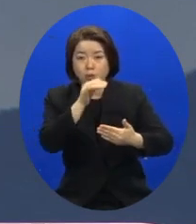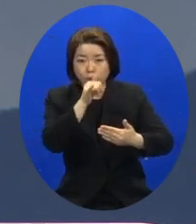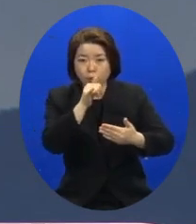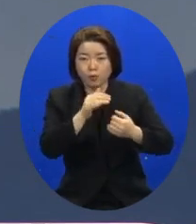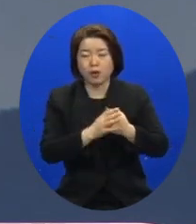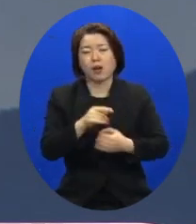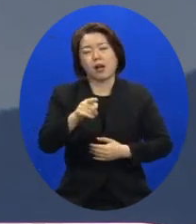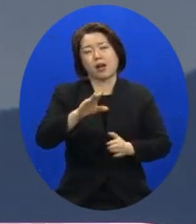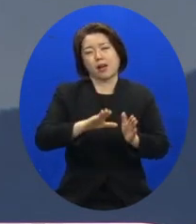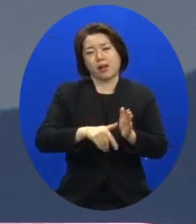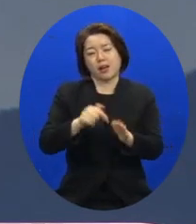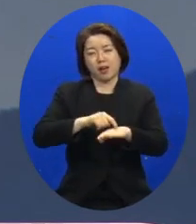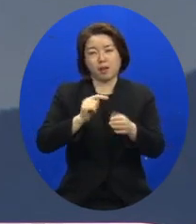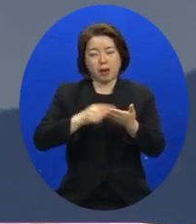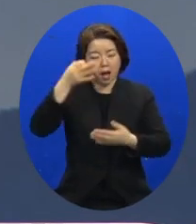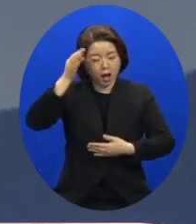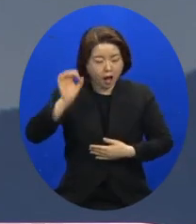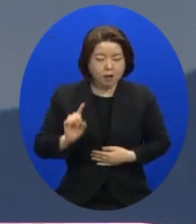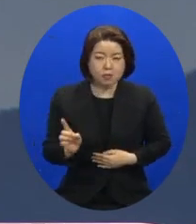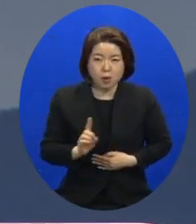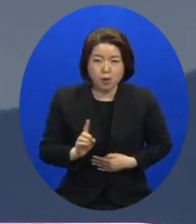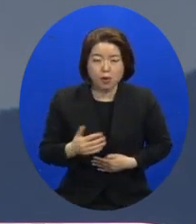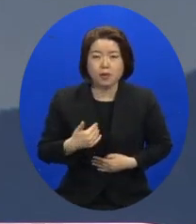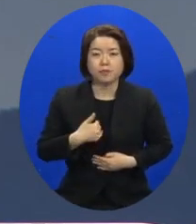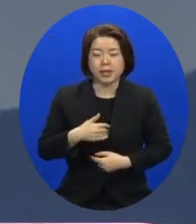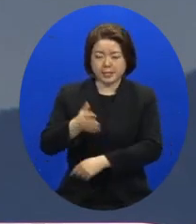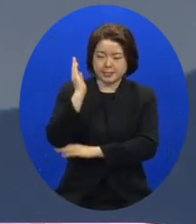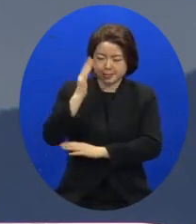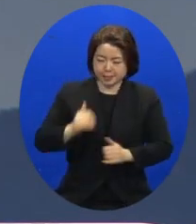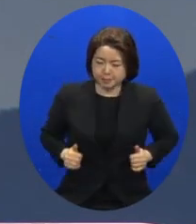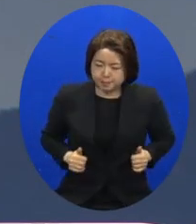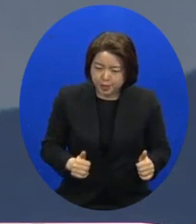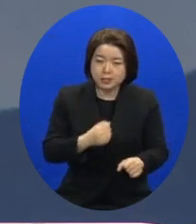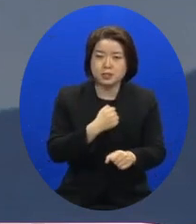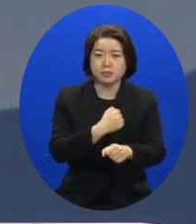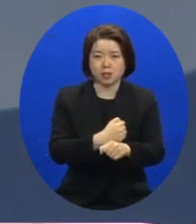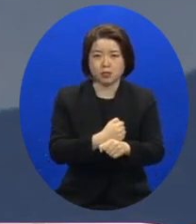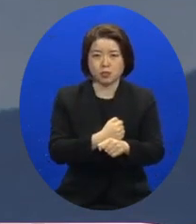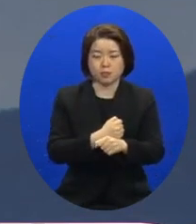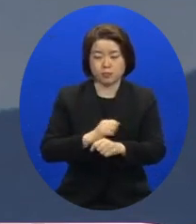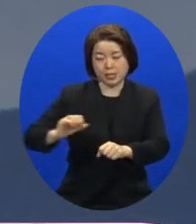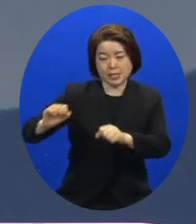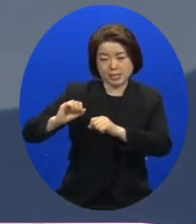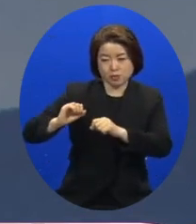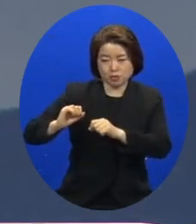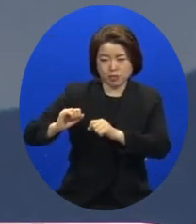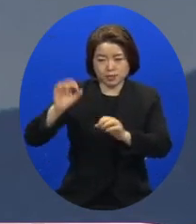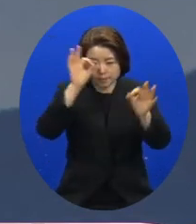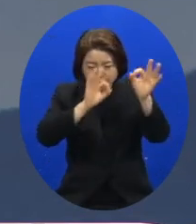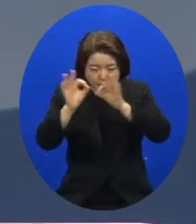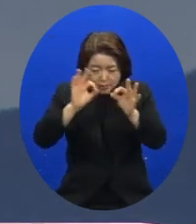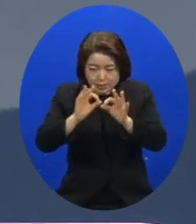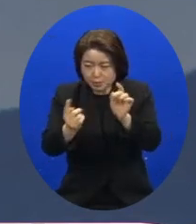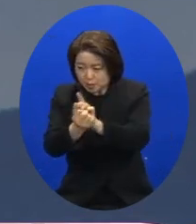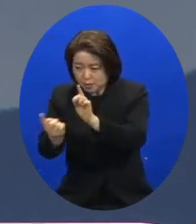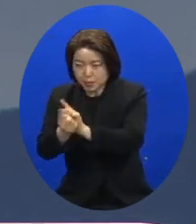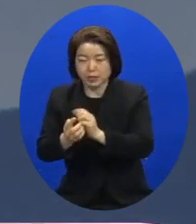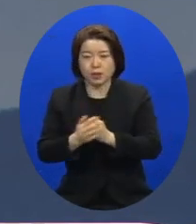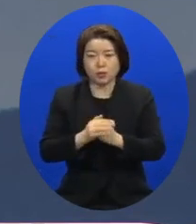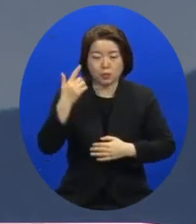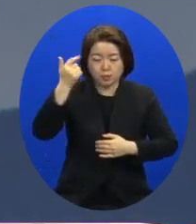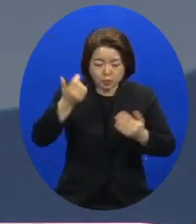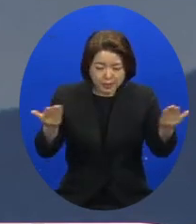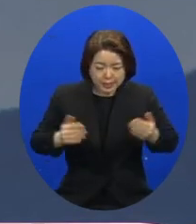그때 마음에 깨달아지는 것이, 내가 설교 열심히 하고 군인들 열심히 찾아보고 목회 열심히